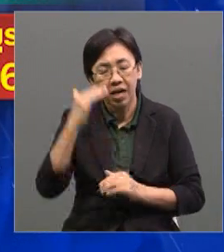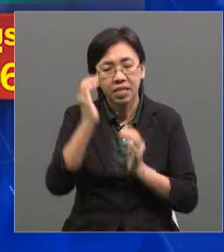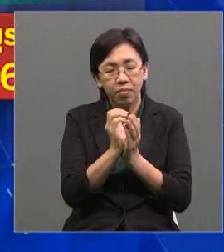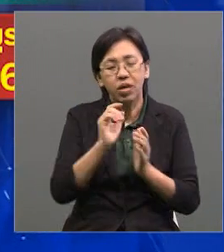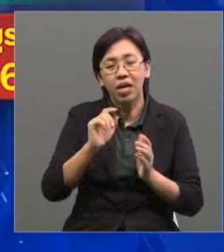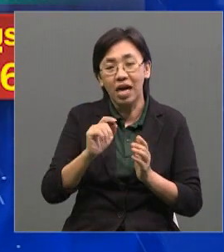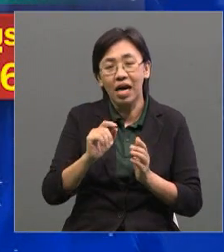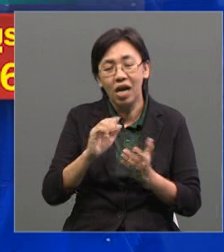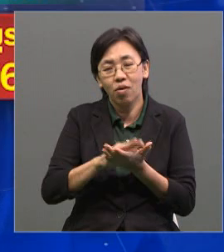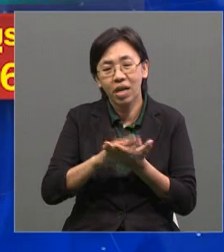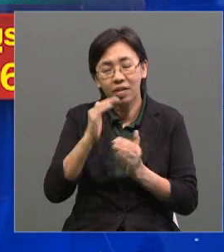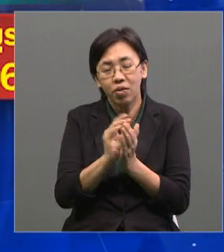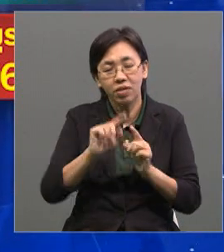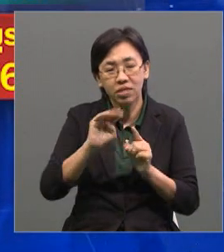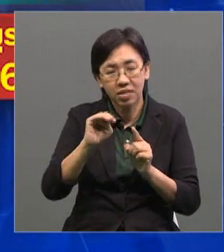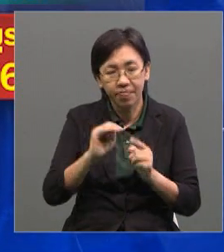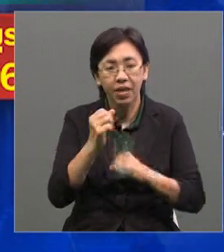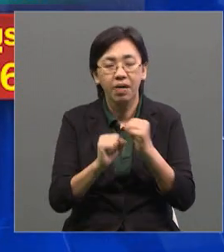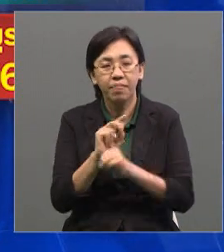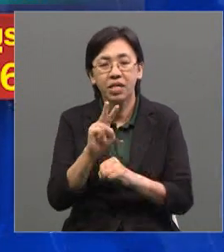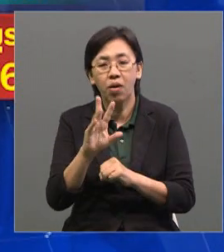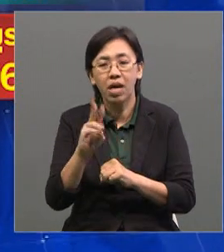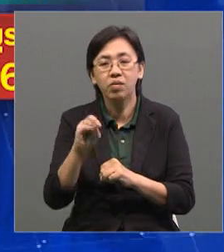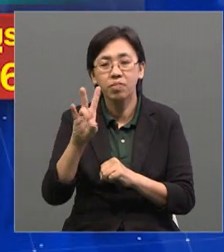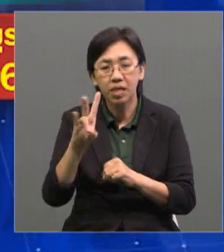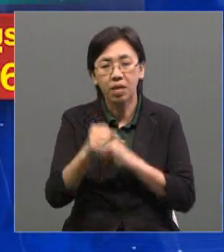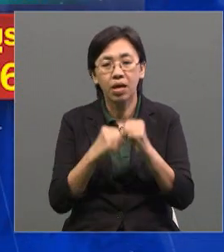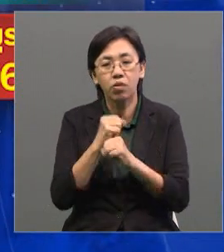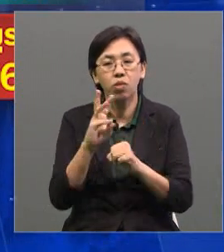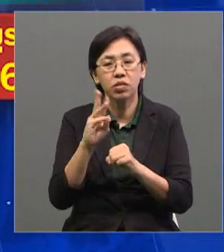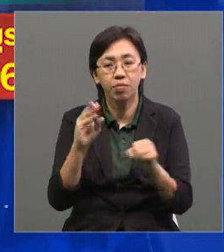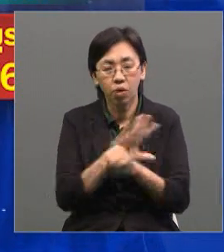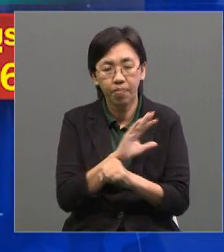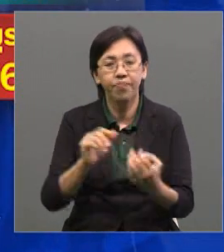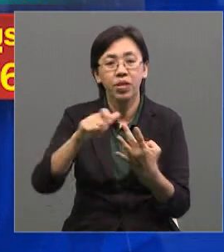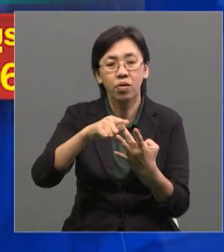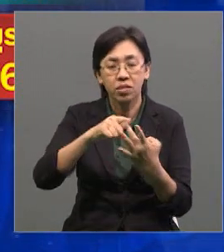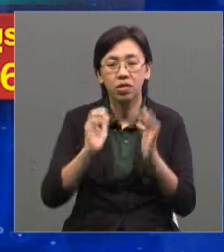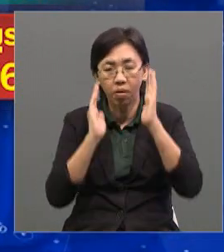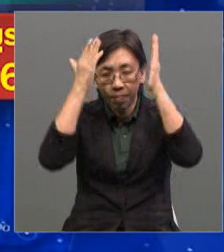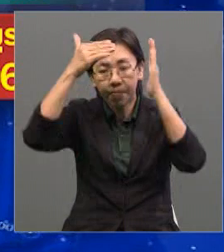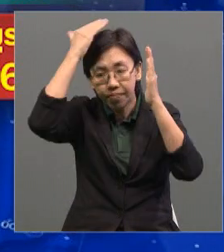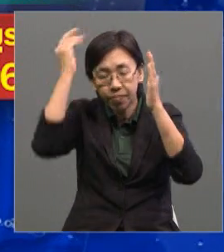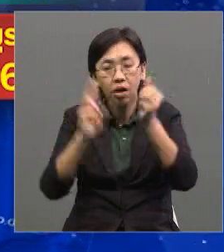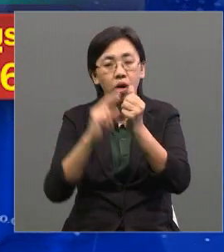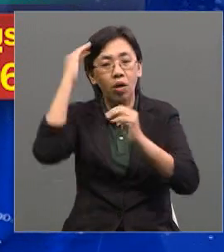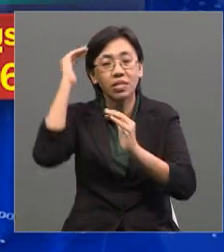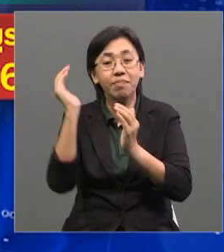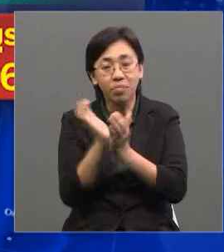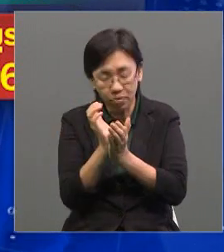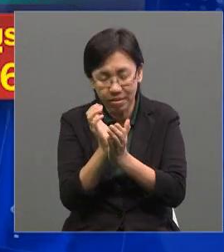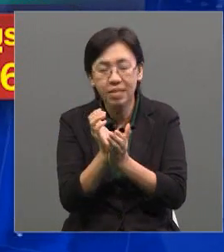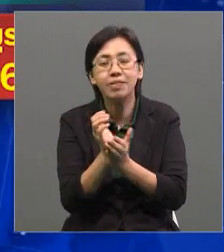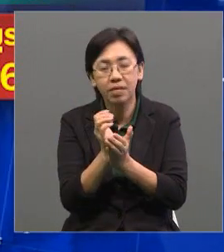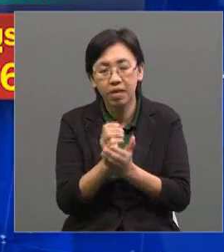40จะเกษียณอายุราชการปี 2567ก็คือปีหน้าเลยนะครับส่วนลำดับที่ 2ก็คือพลตำรวจเอกสุรเชษฐหักพานบิ๊กโจ๊กนั่นเองเป็น